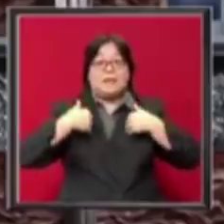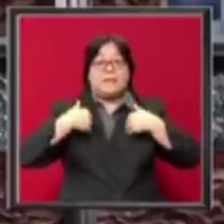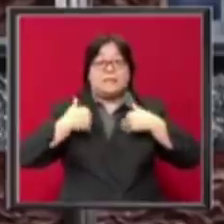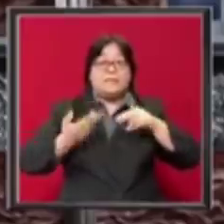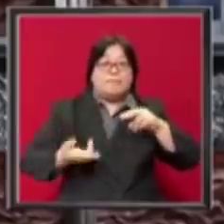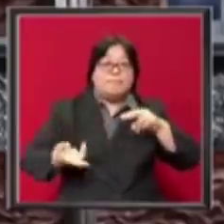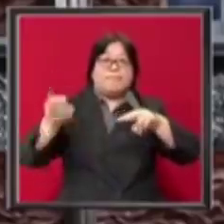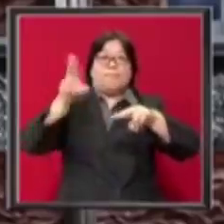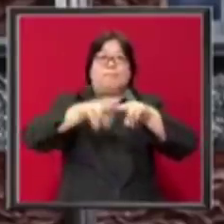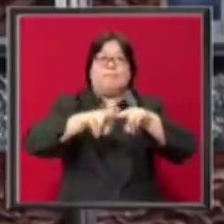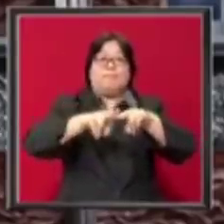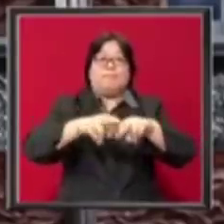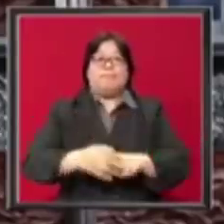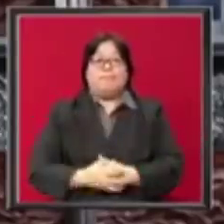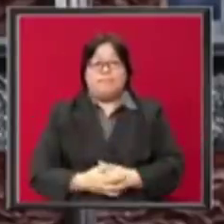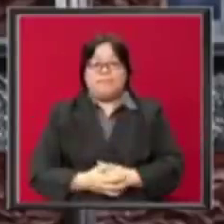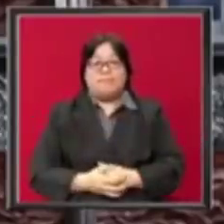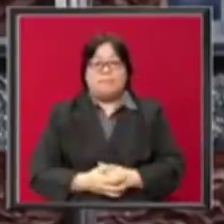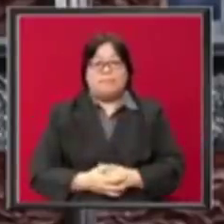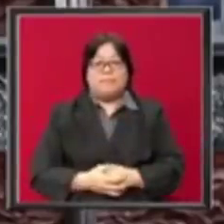lonjakan.